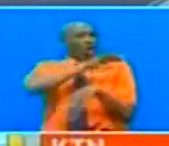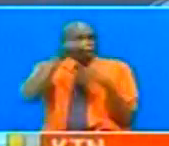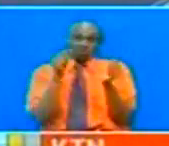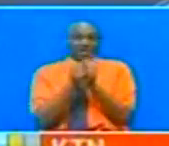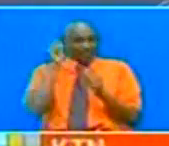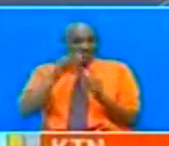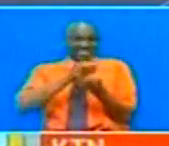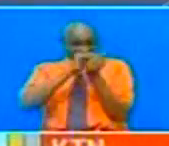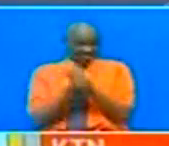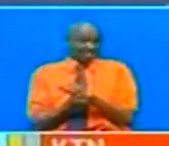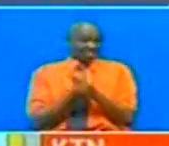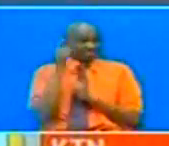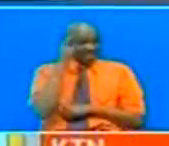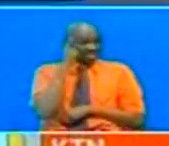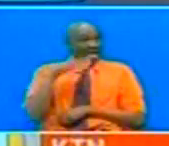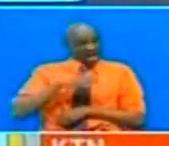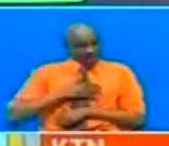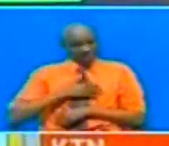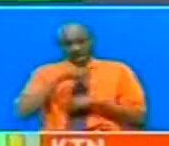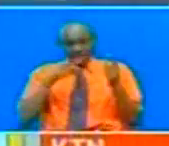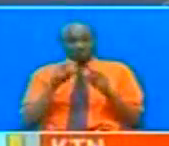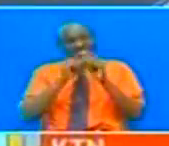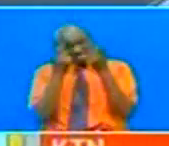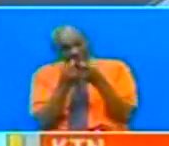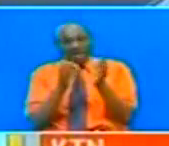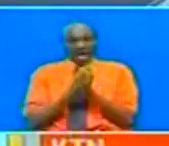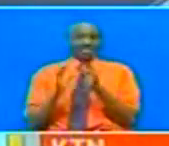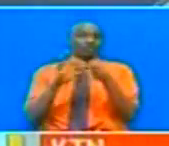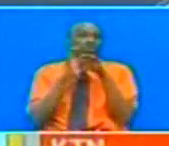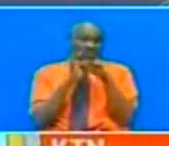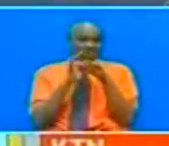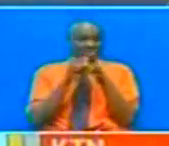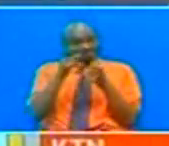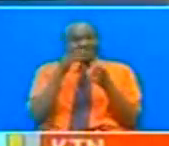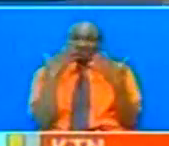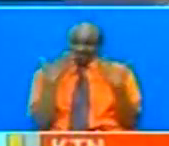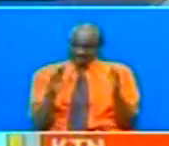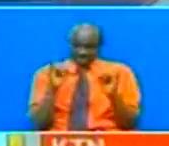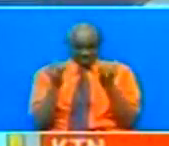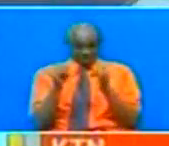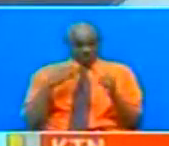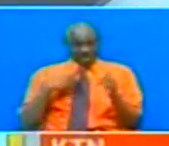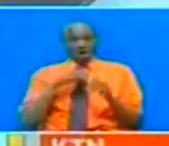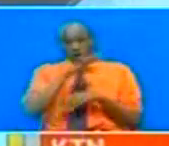tuweze kubadilisha fikra zetu kuhusiana na ukabila na umoja. Ni hayo tu tuliyokuandalia kwa leo. Kwa